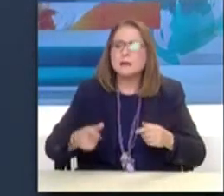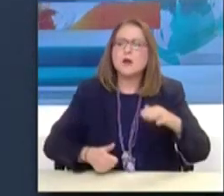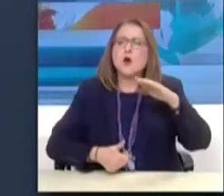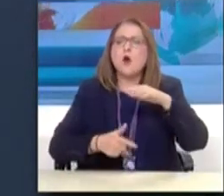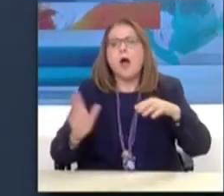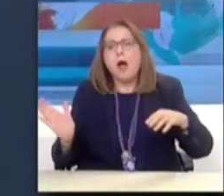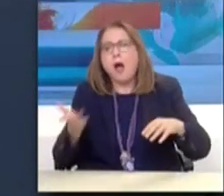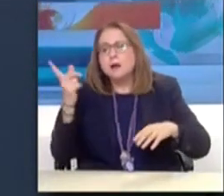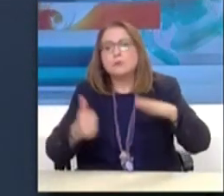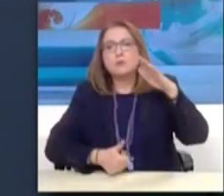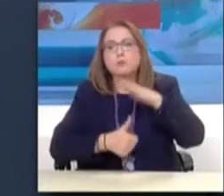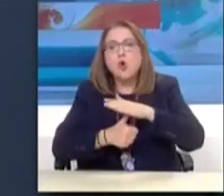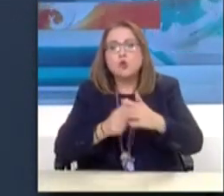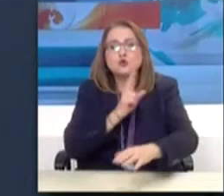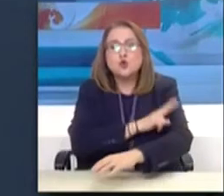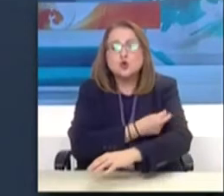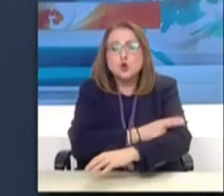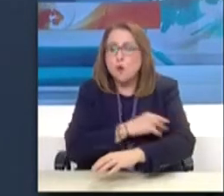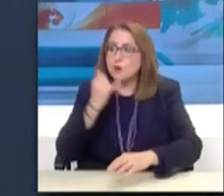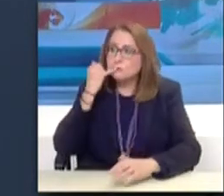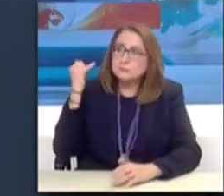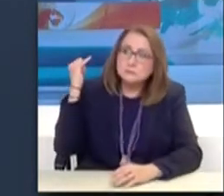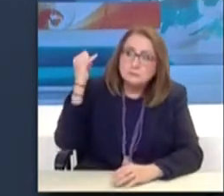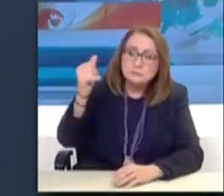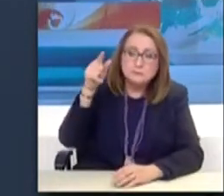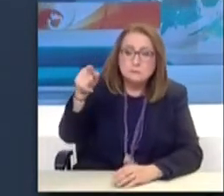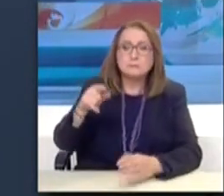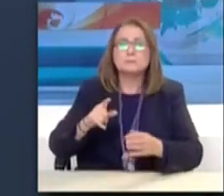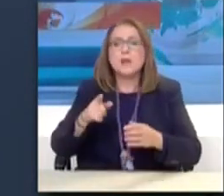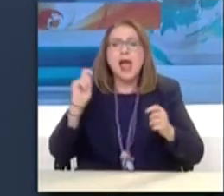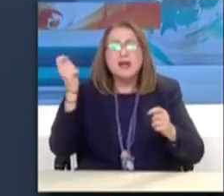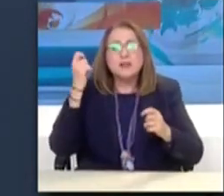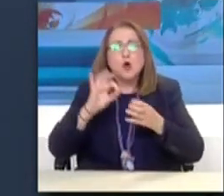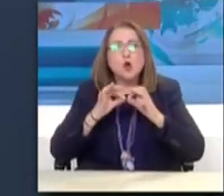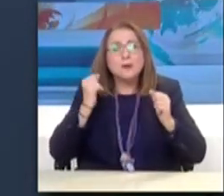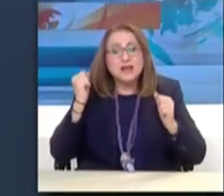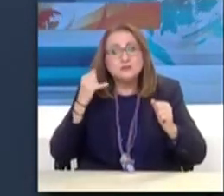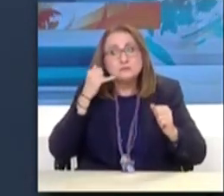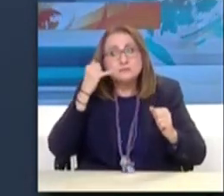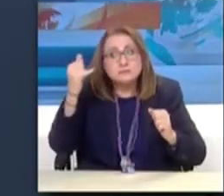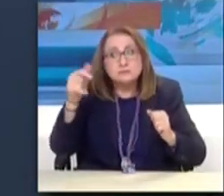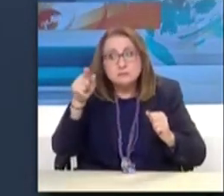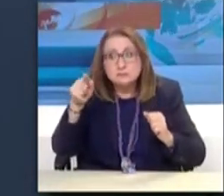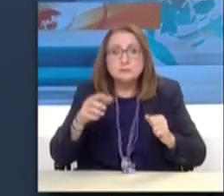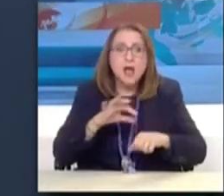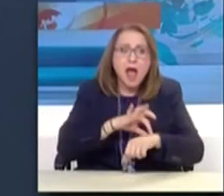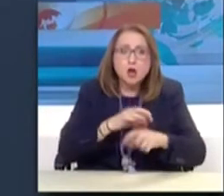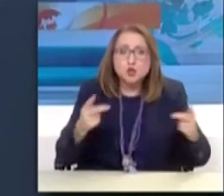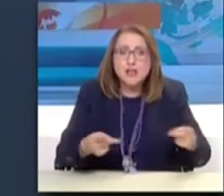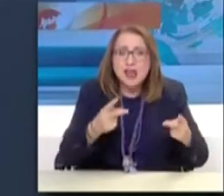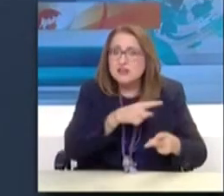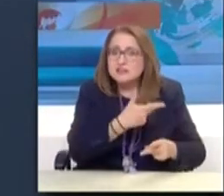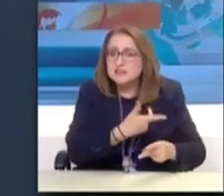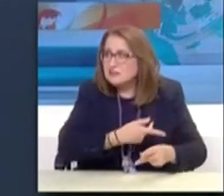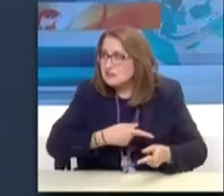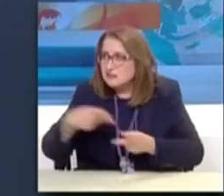Νοσοκομείου, σε συνεννόηση με εμάς, με τον ΕΟΔΗ, λαμβάνοντας τα κατάλληλα μέτρα προστασίας για τους ασθενείς. Δεν μπορεί κάποιος,